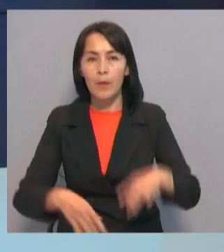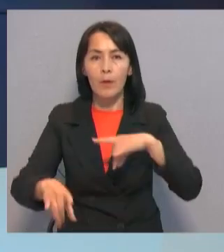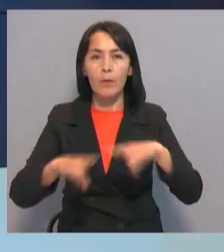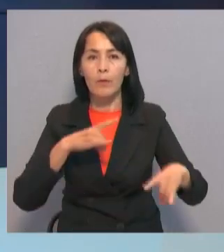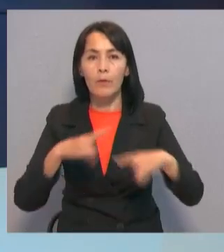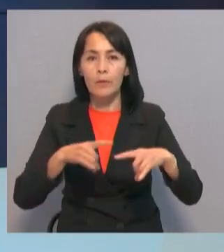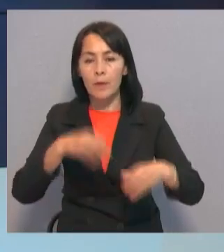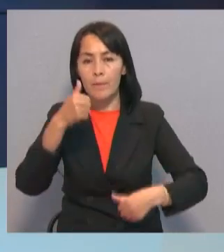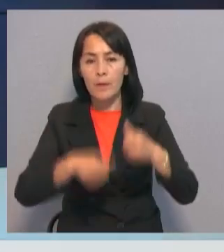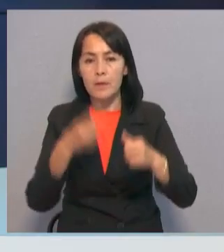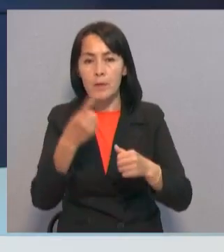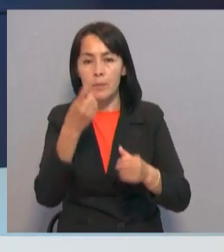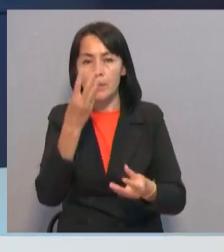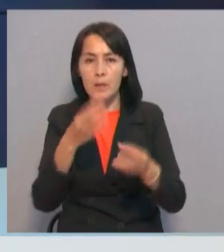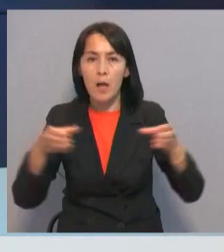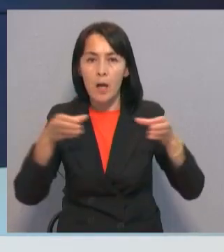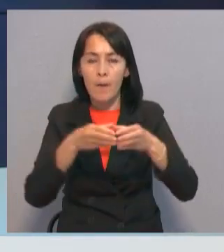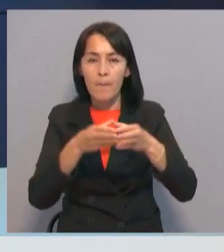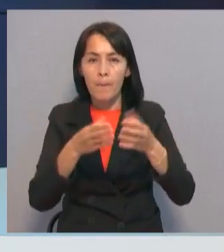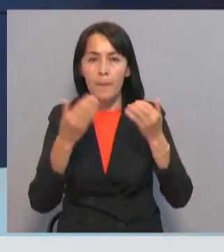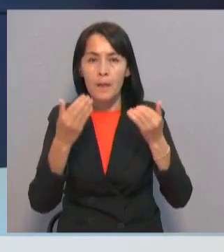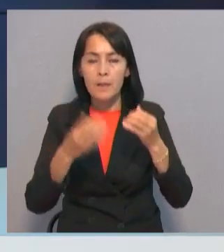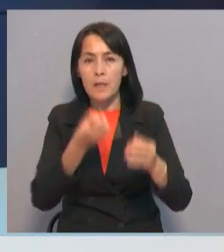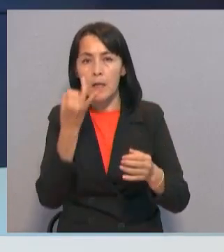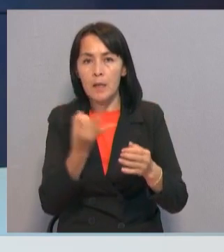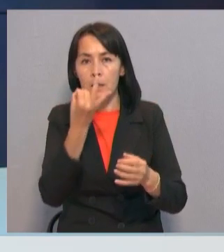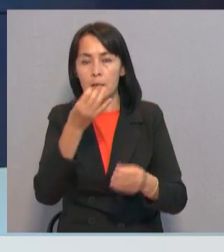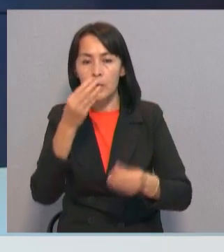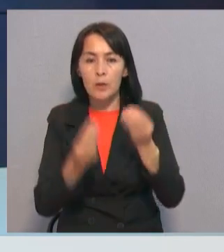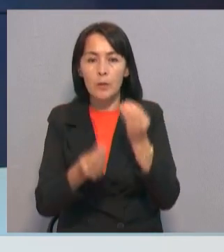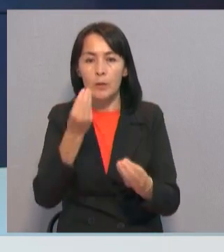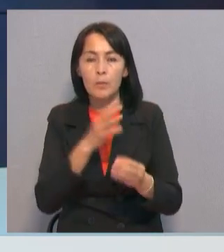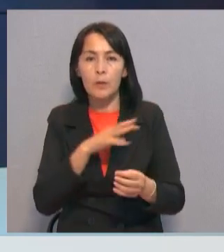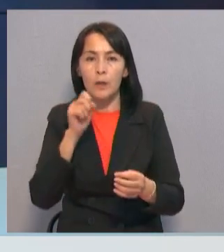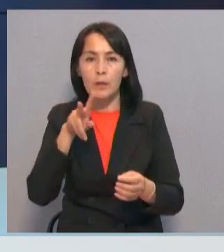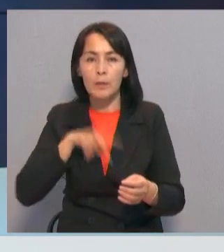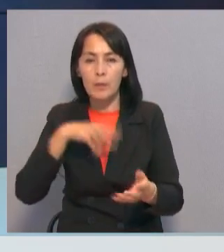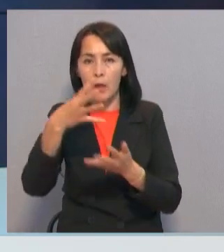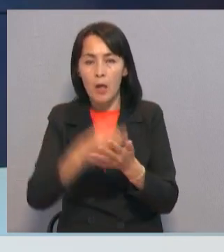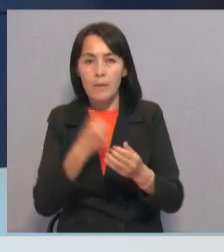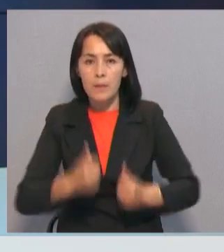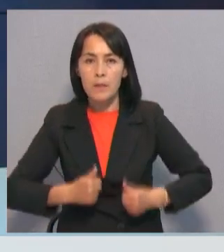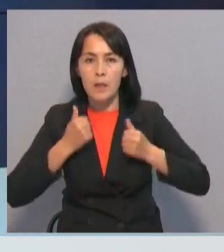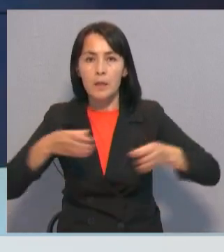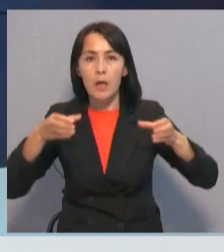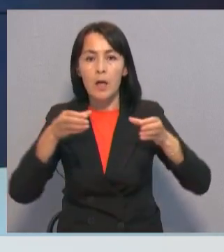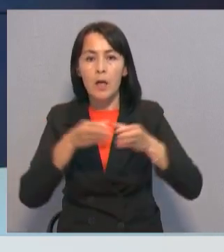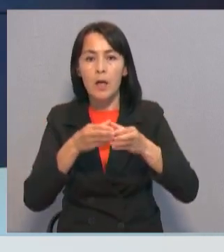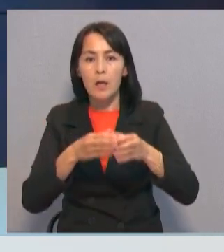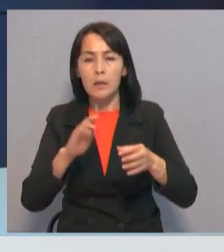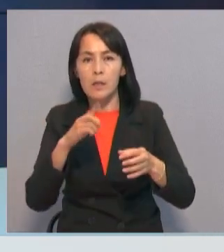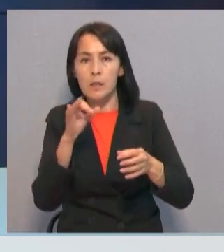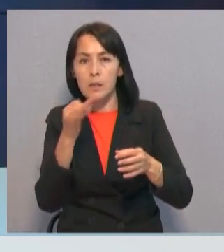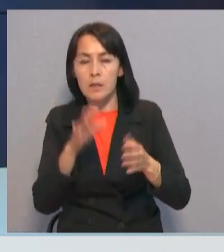Футболдан ел чемпионатының бірінші лига командаларының арасындағы тартыс қыза түсті. Алтын медальді жеңіп алуға үмітті командалар қатарында